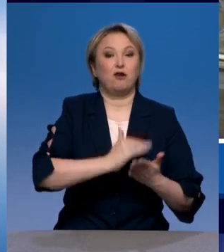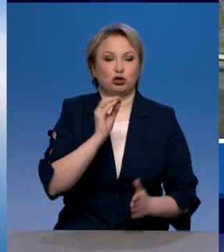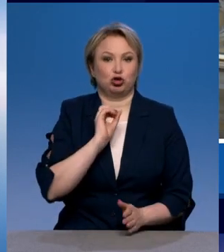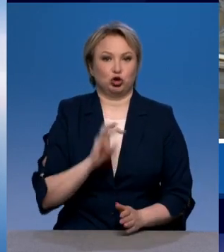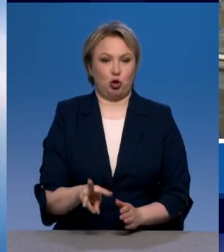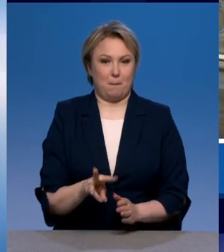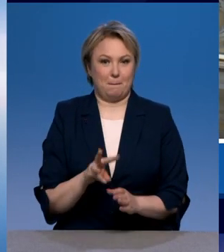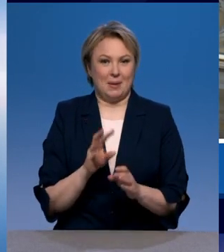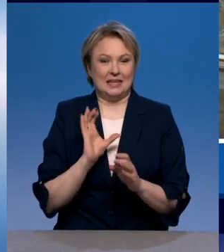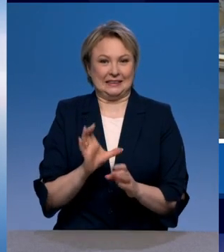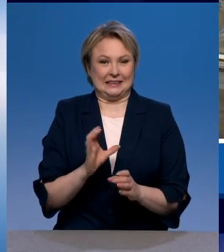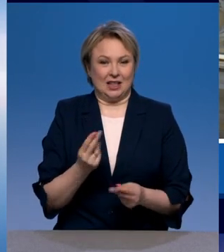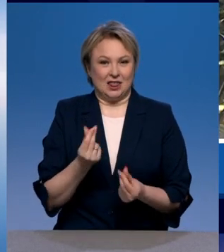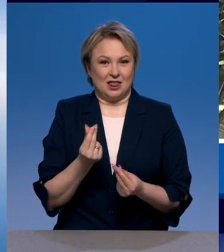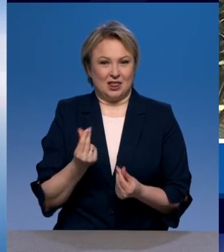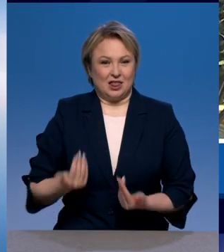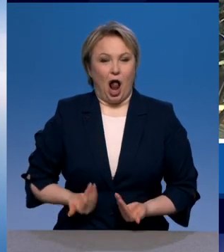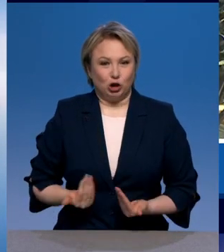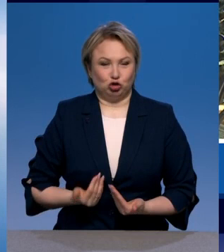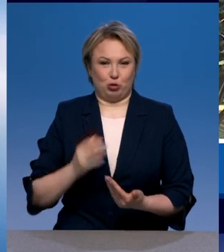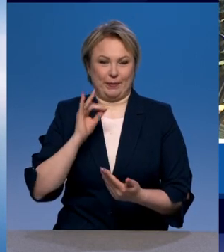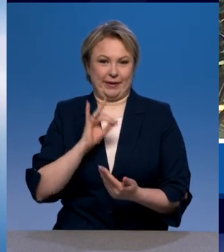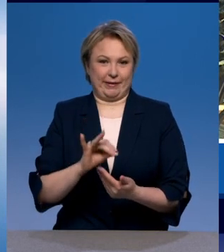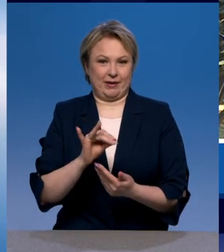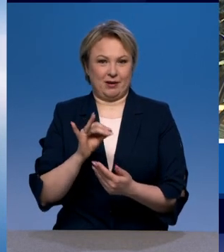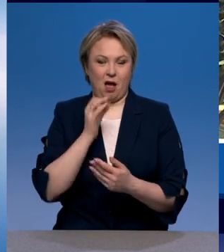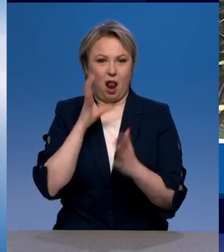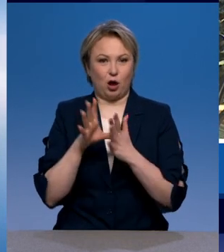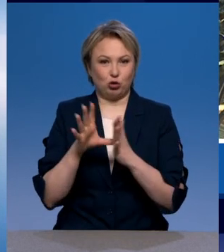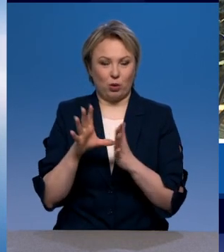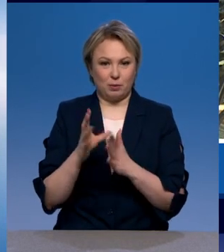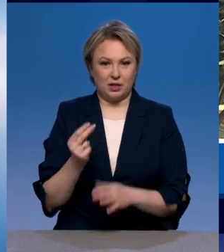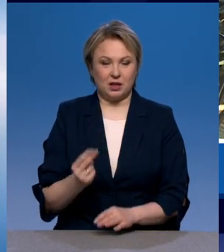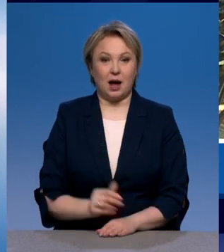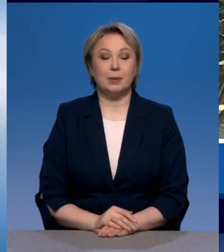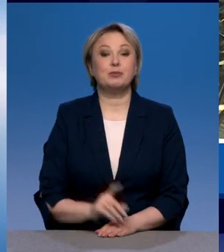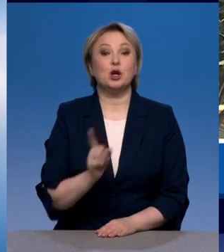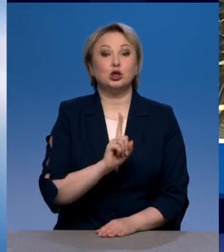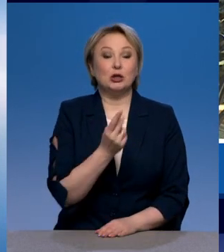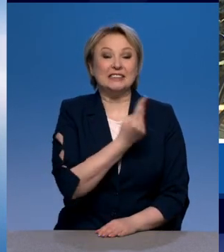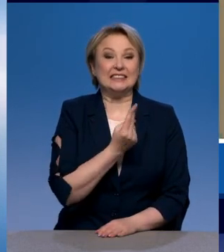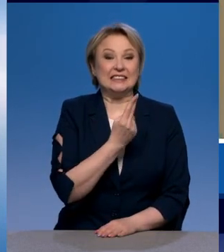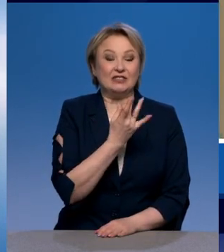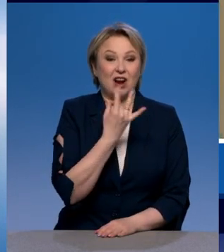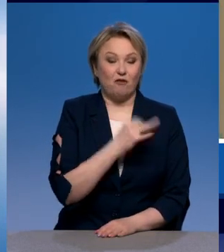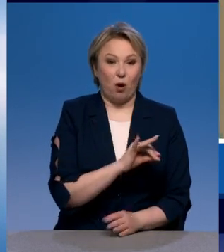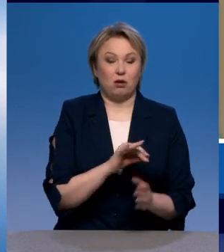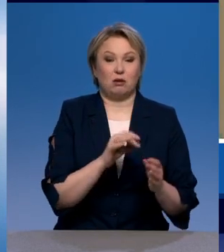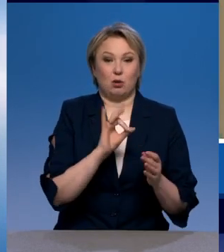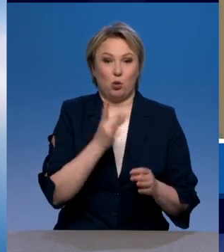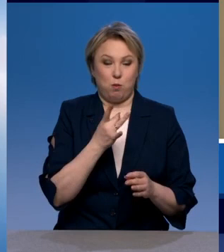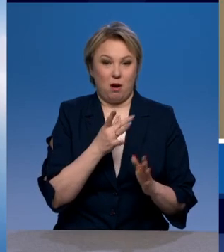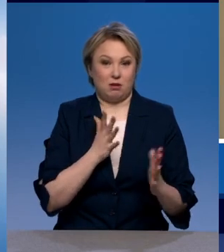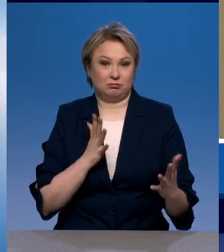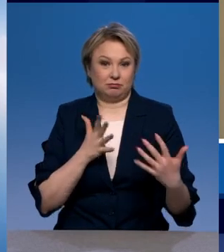нас. Смотрите. А еще мы, кстати, можем проговорить и то, что цифровой рубль, интегрируясь в экосистему,